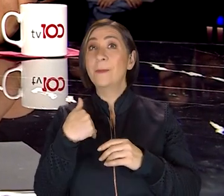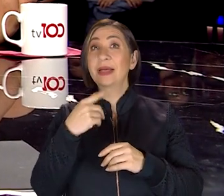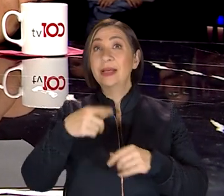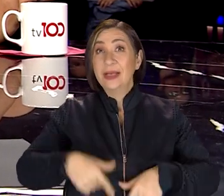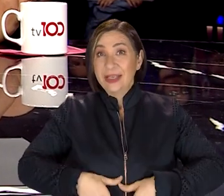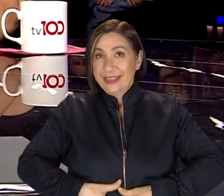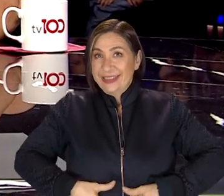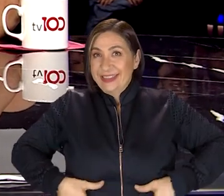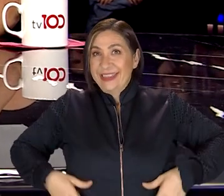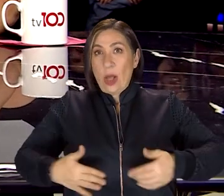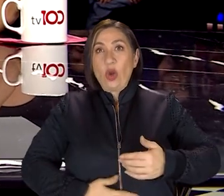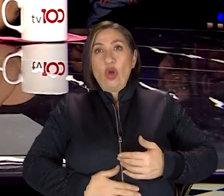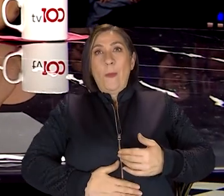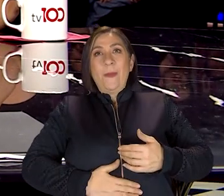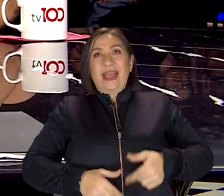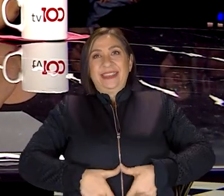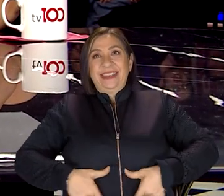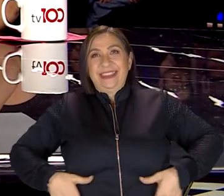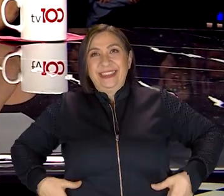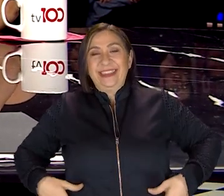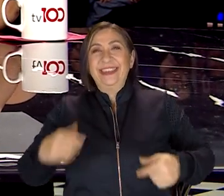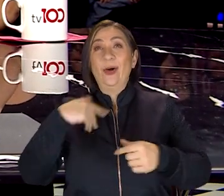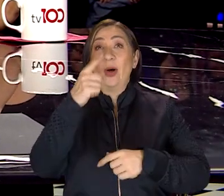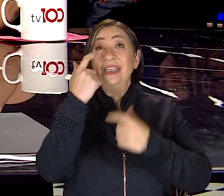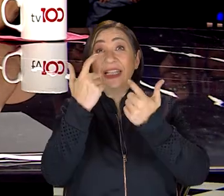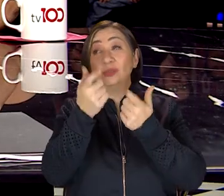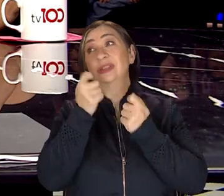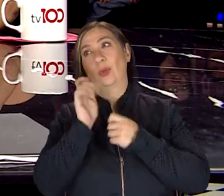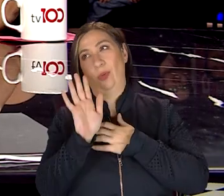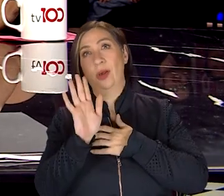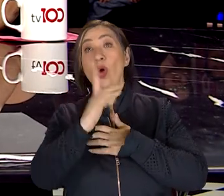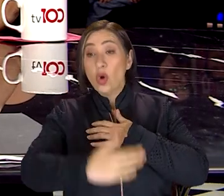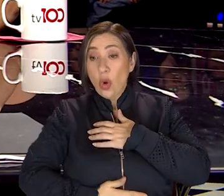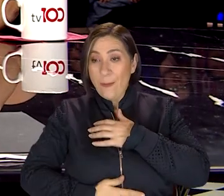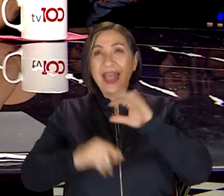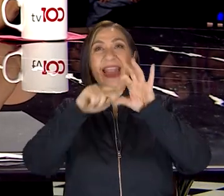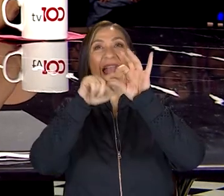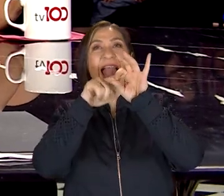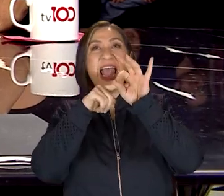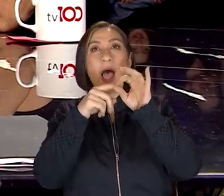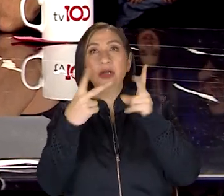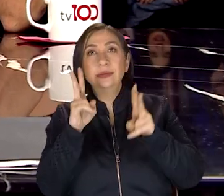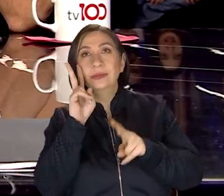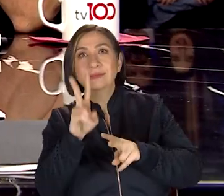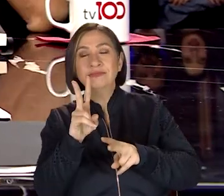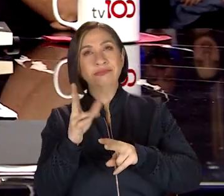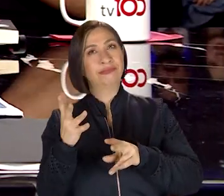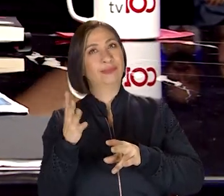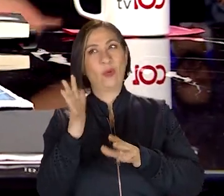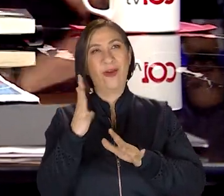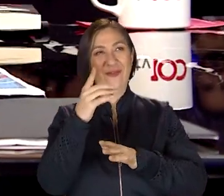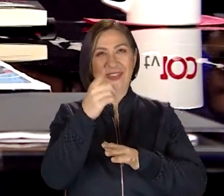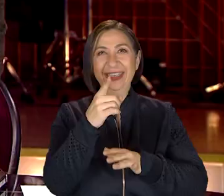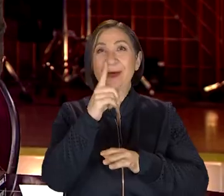şurası ilgilendiriyor. Şurası bak. Şu çevre. Ne oluyor abi orada? Abi bak göbek deliğini açıkta. Çünkü bazen bak